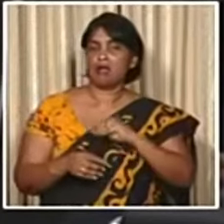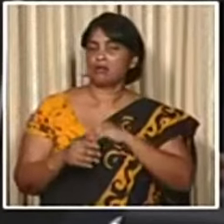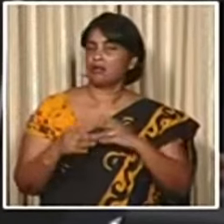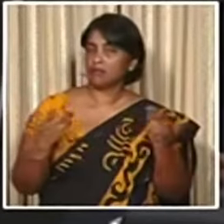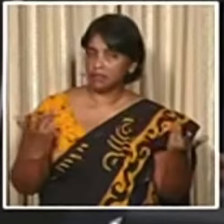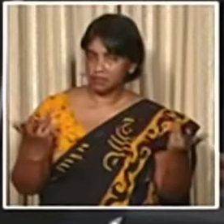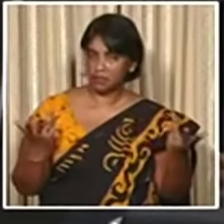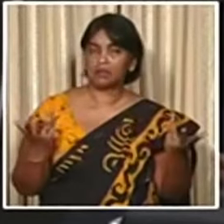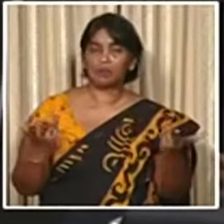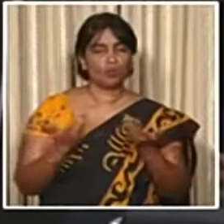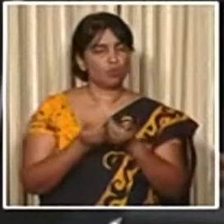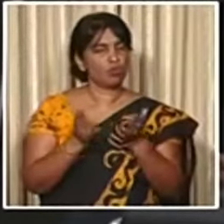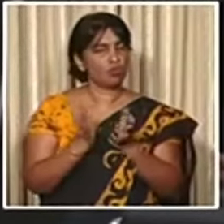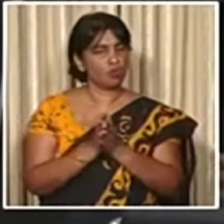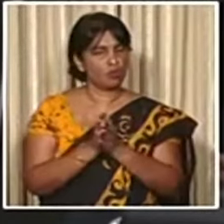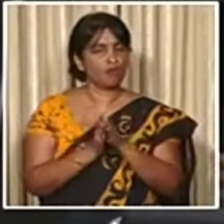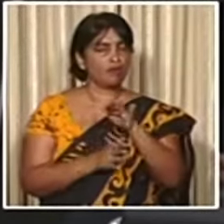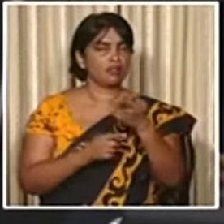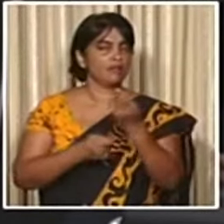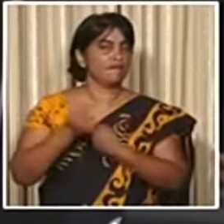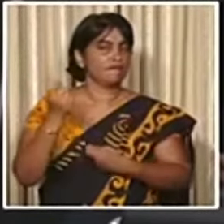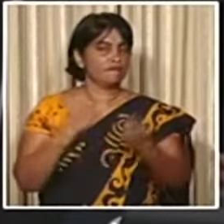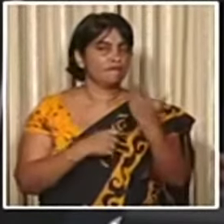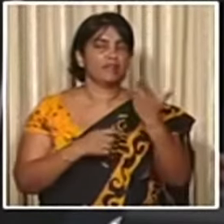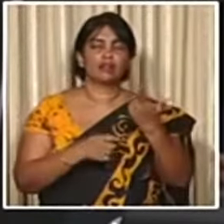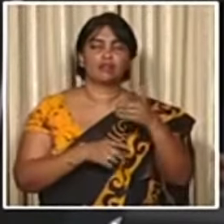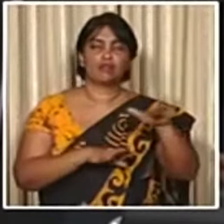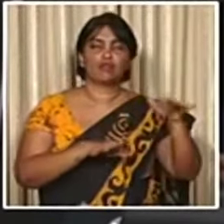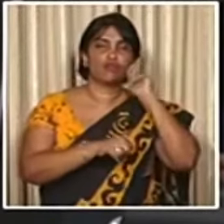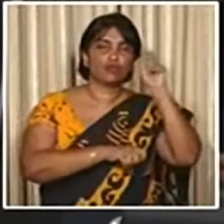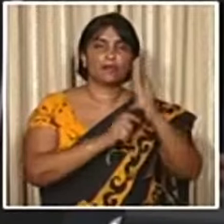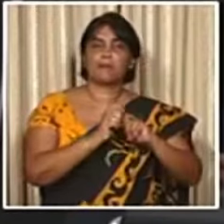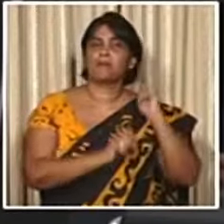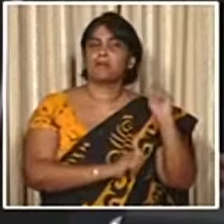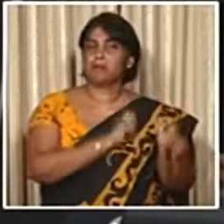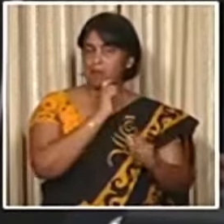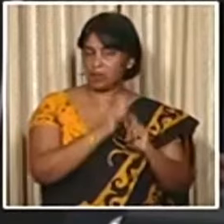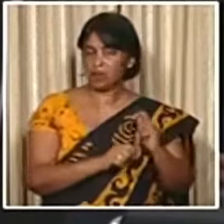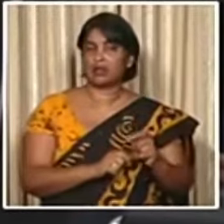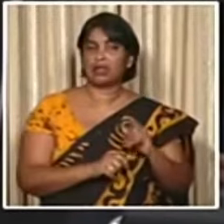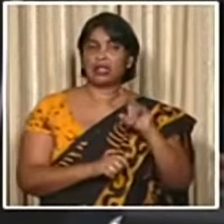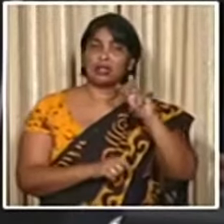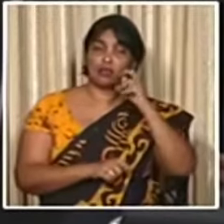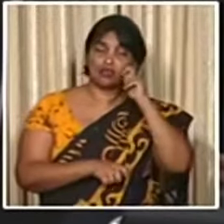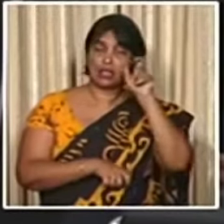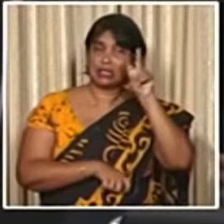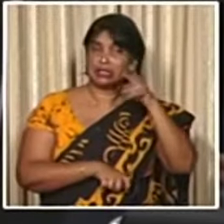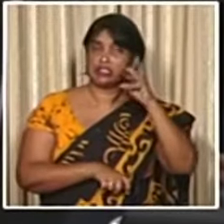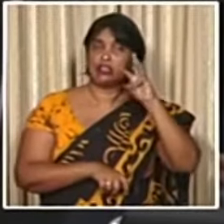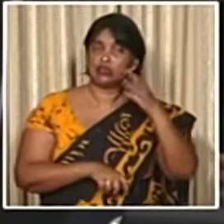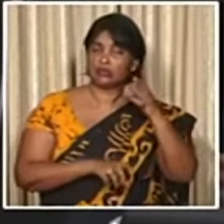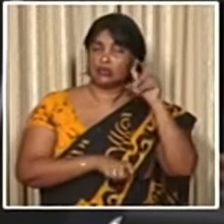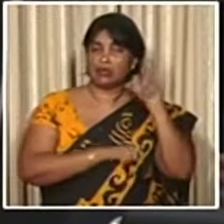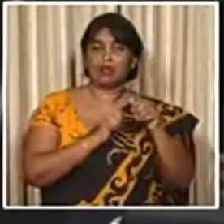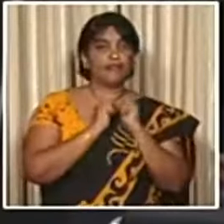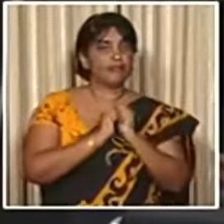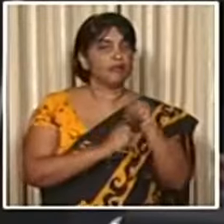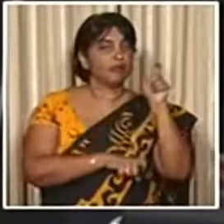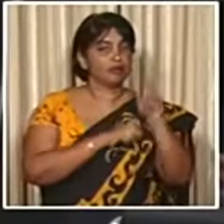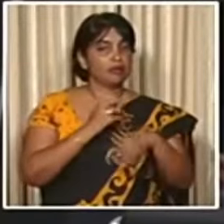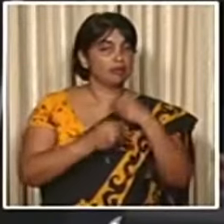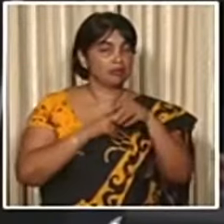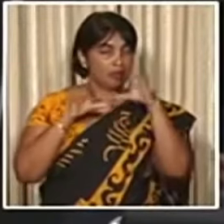නැහැ. තමන්ගේ දේපල විකුණලා පඩි ගෙව්වා මිනිස්සුන්ට. මිනිස්සු 200 300 400 සේවකයෝ